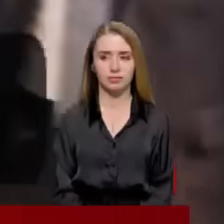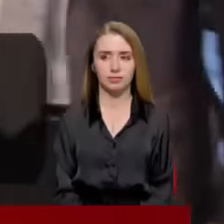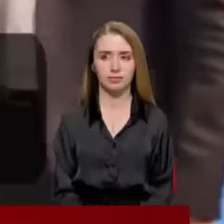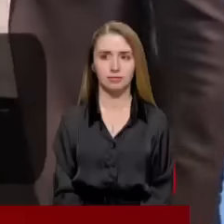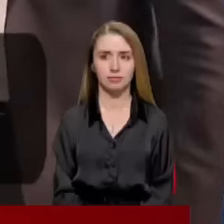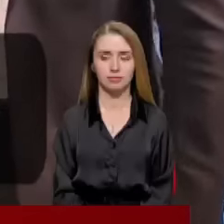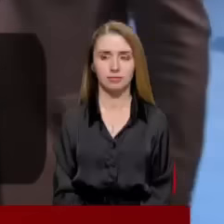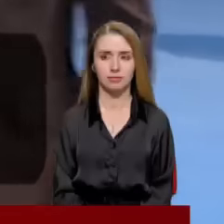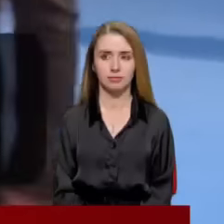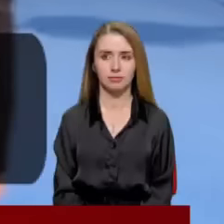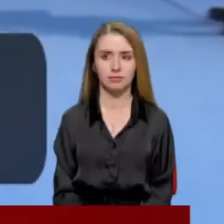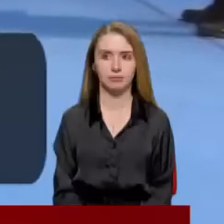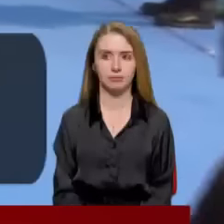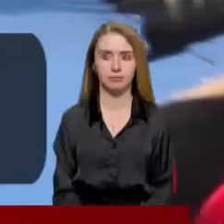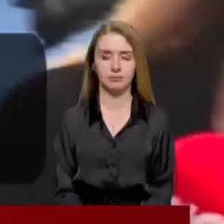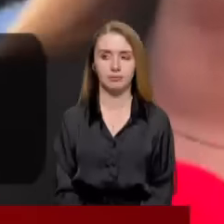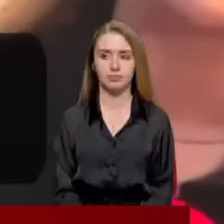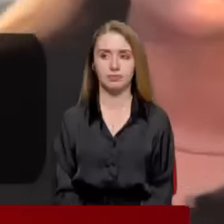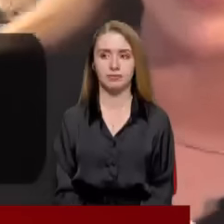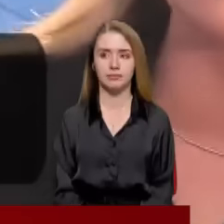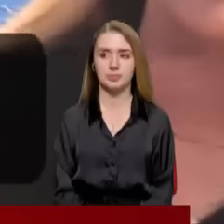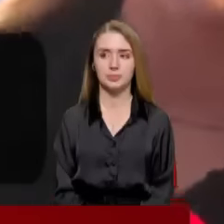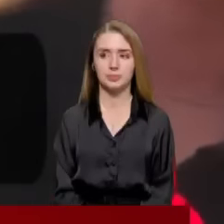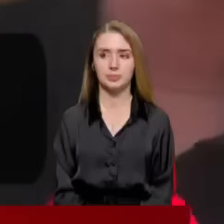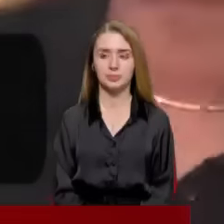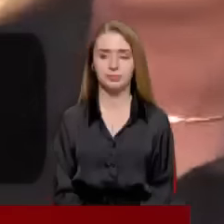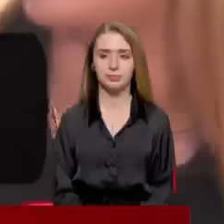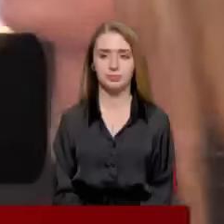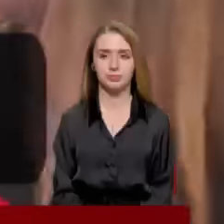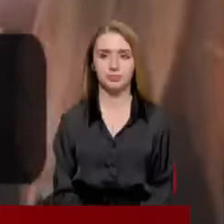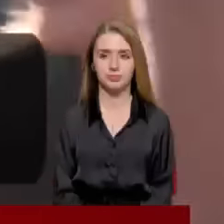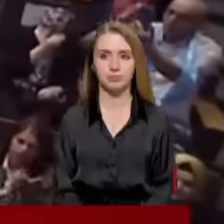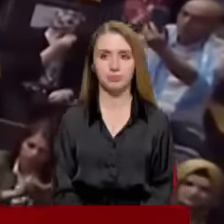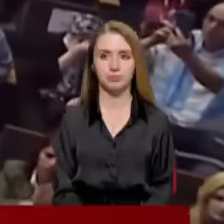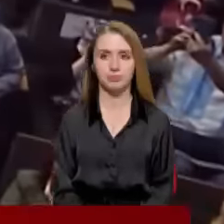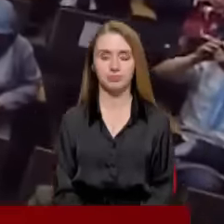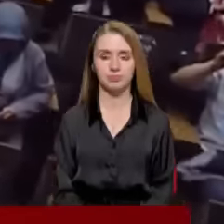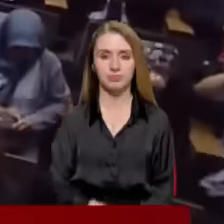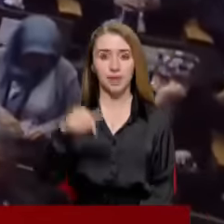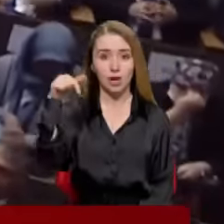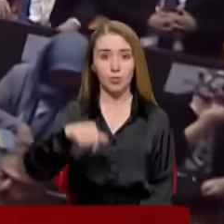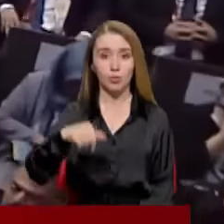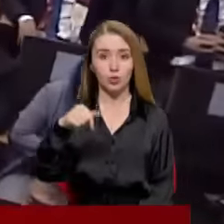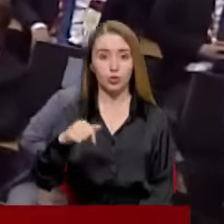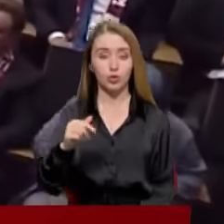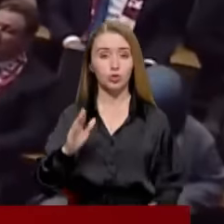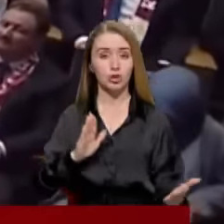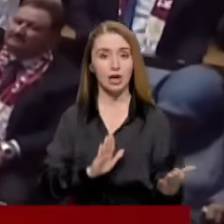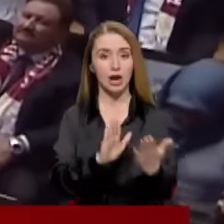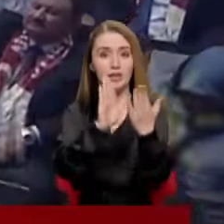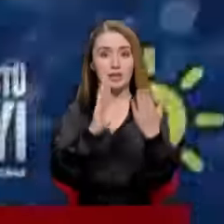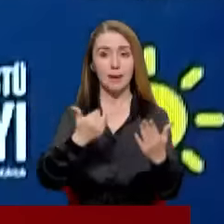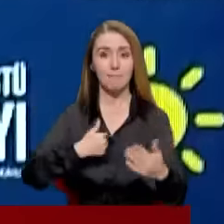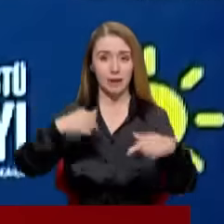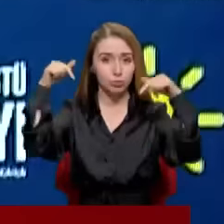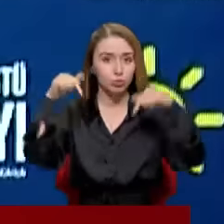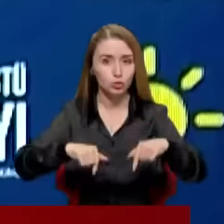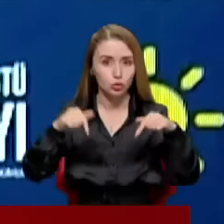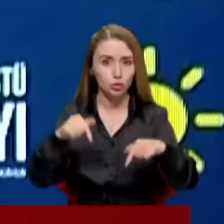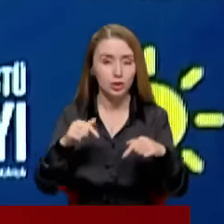veda konuşması için olağanüstü kurultayda kürsüye gidiyor. Bugün karşınızda bu